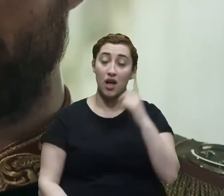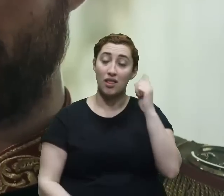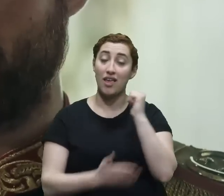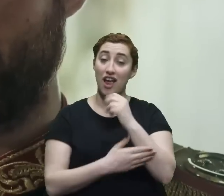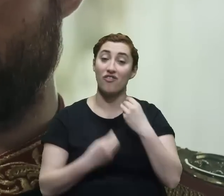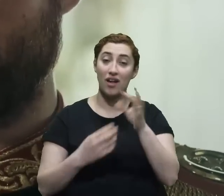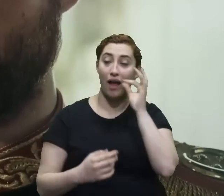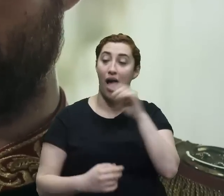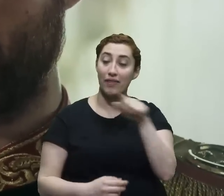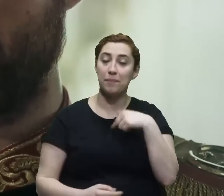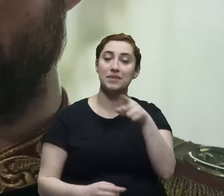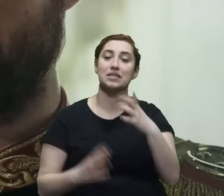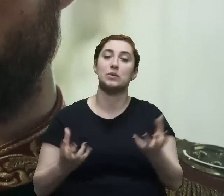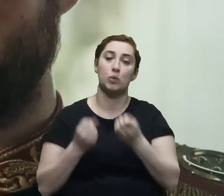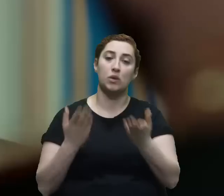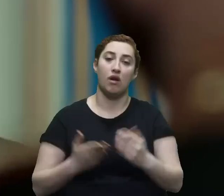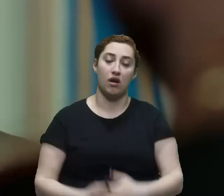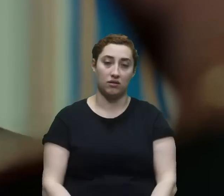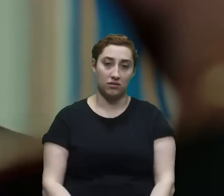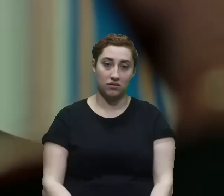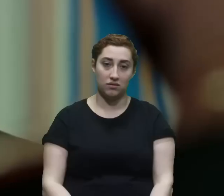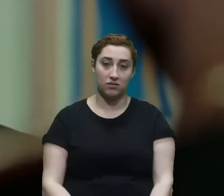Allah yardım etti de adamlarımız sizi kurtardı.